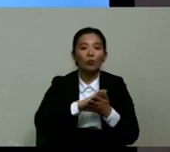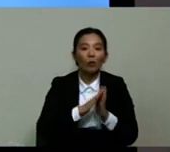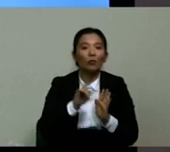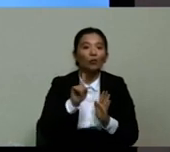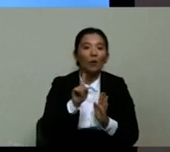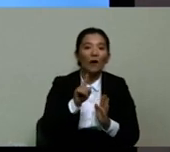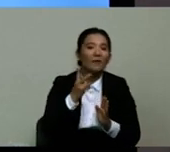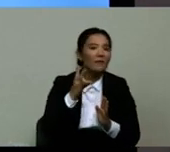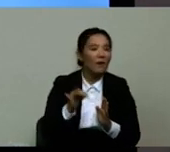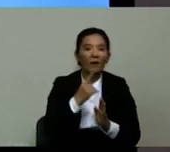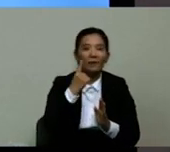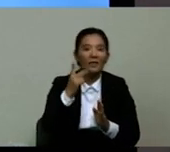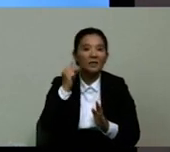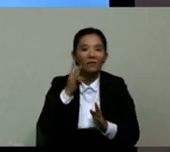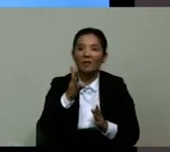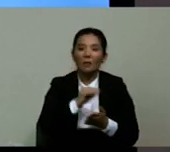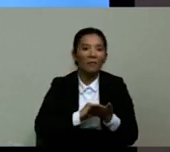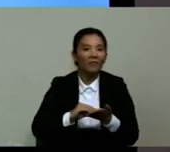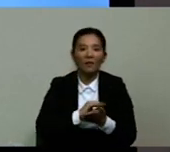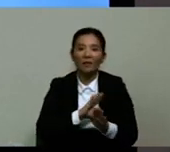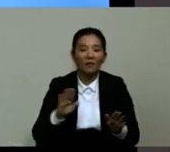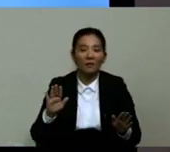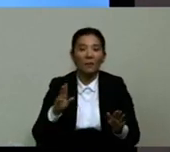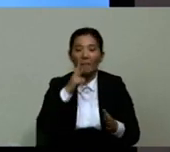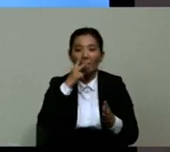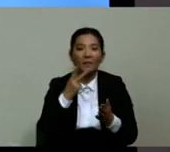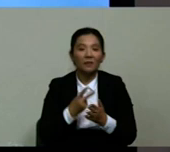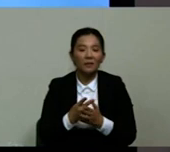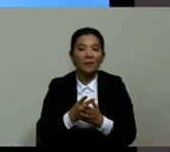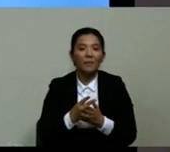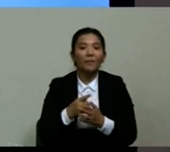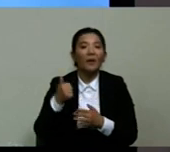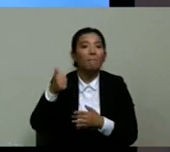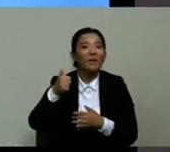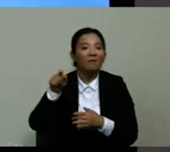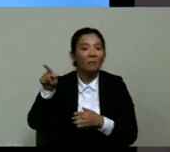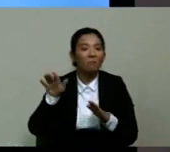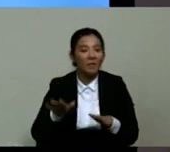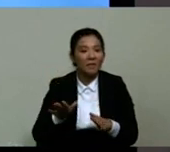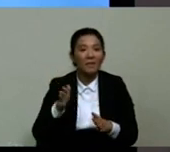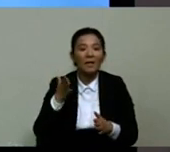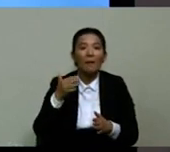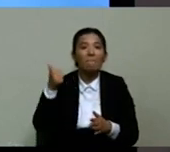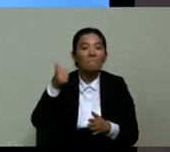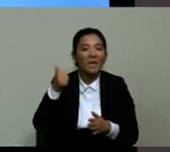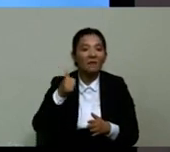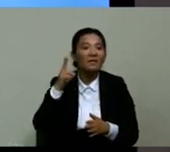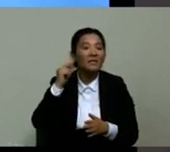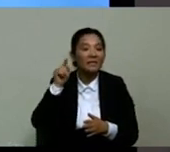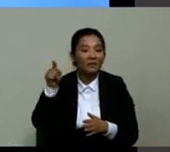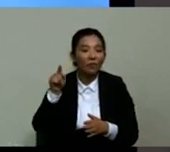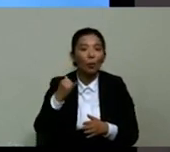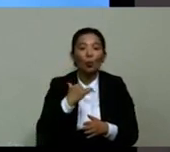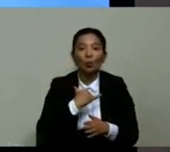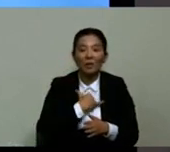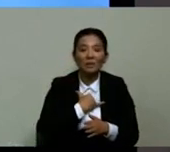что ни одна цифра не повторяется? Посмотрите. На первом месте, если первая циферка у